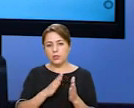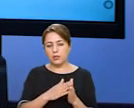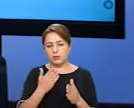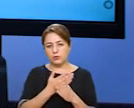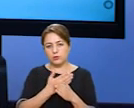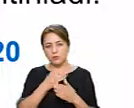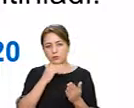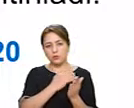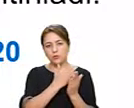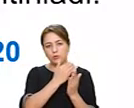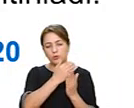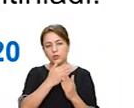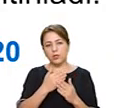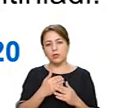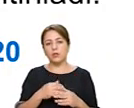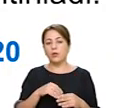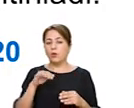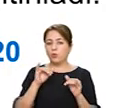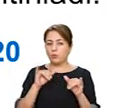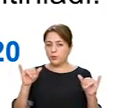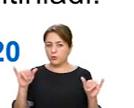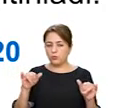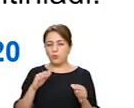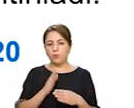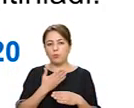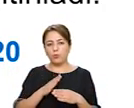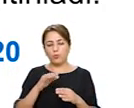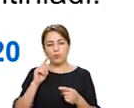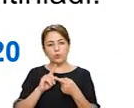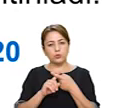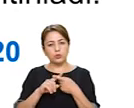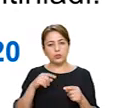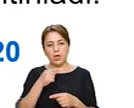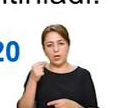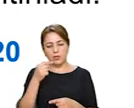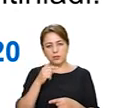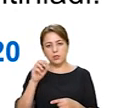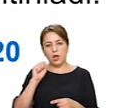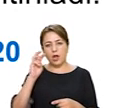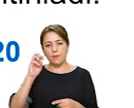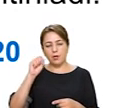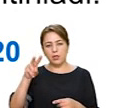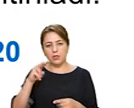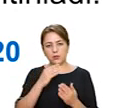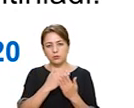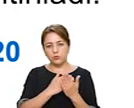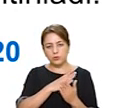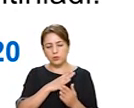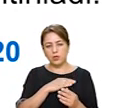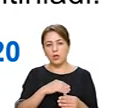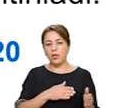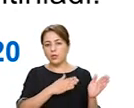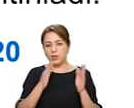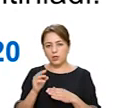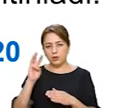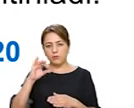ifoda. Ko'paytiruv amali, bo'luv, qo'shish, ayirish amallaridan tuzilgan va keyingi